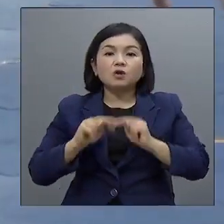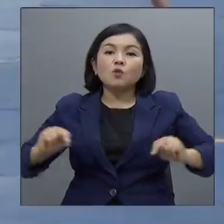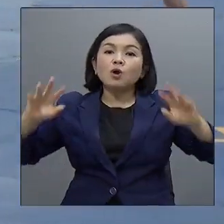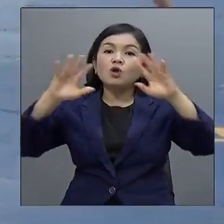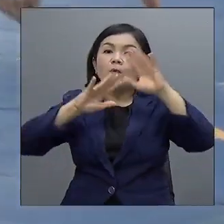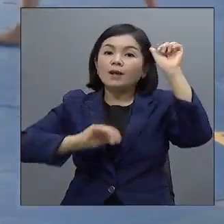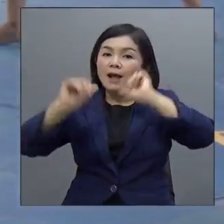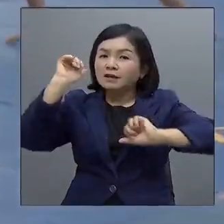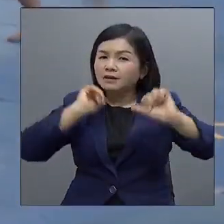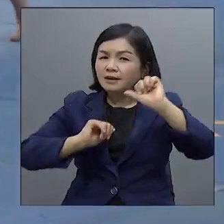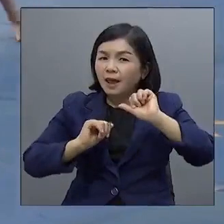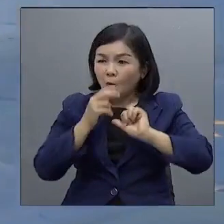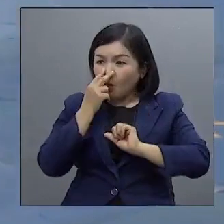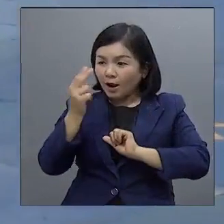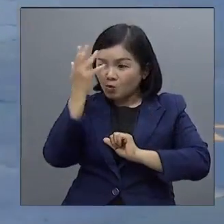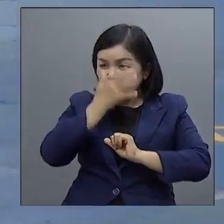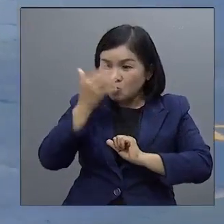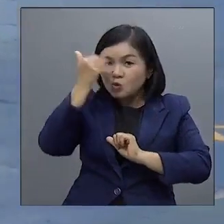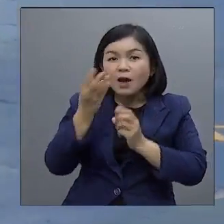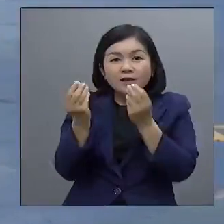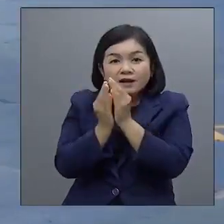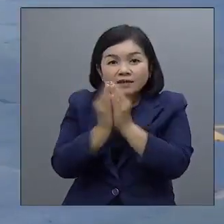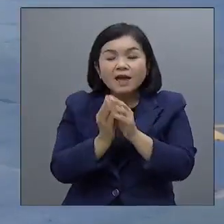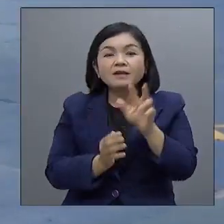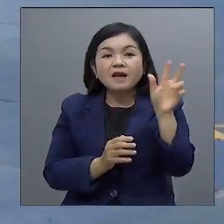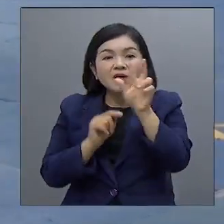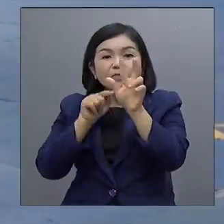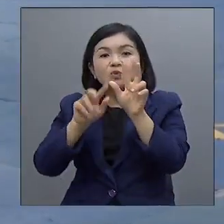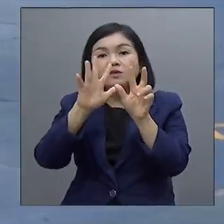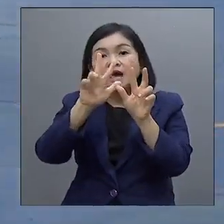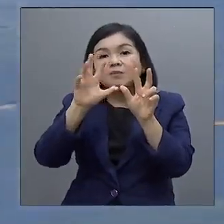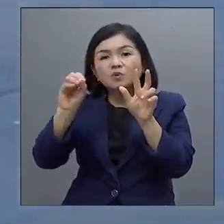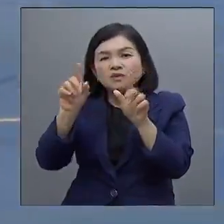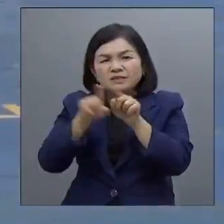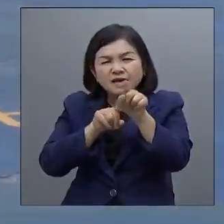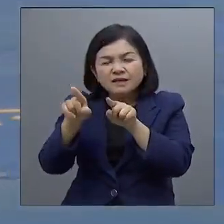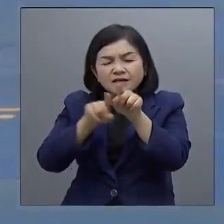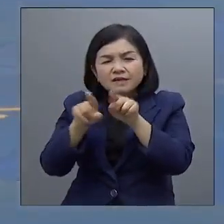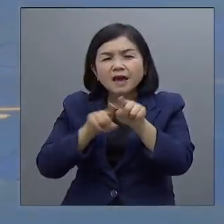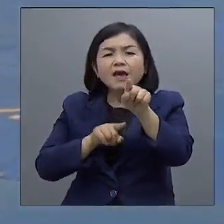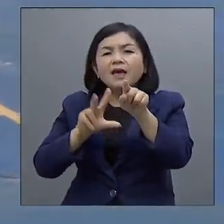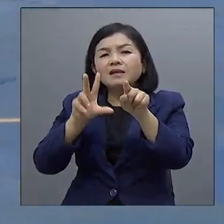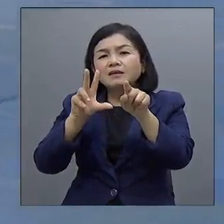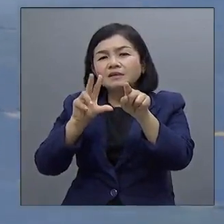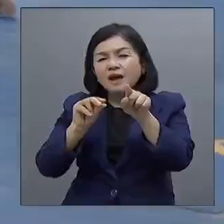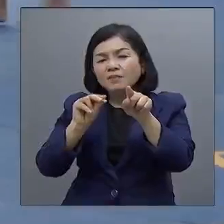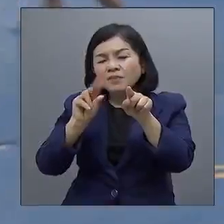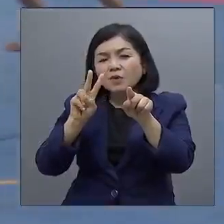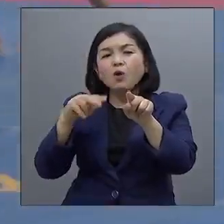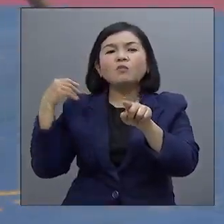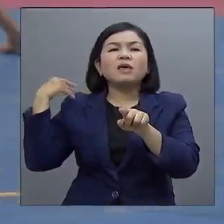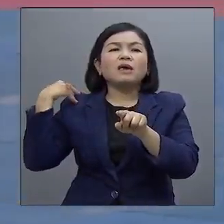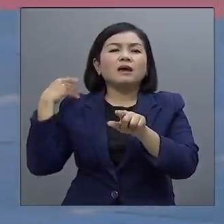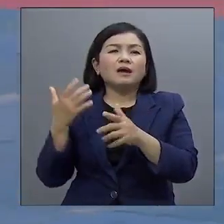ลีดาได้ประทับใจกรรมการนะครับด้วยคะแนน 33.30 คะแนนเฉือนกรุงเทพมหานครที่ได้ 33.27 ไปเพียง 0.03 คะแนนเ